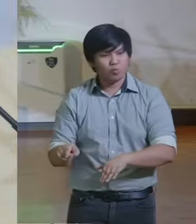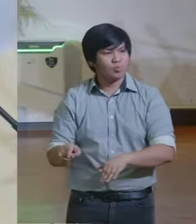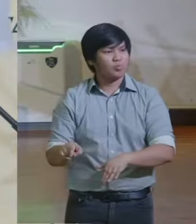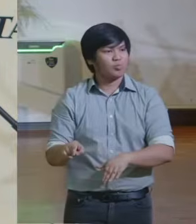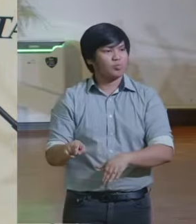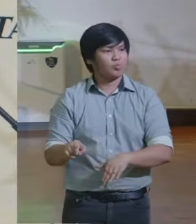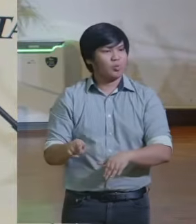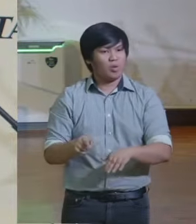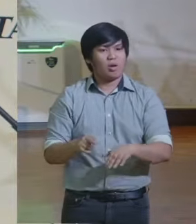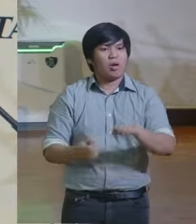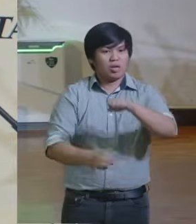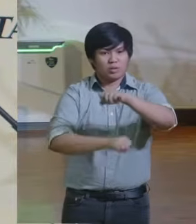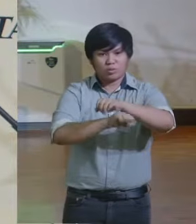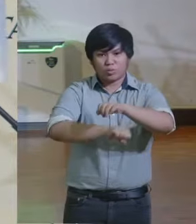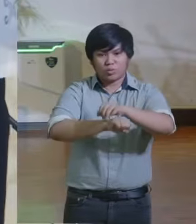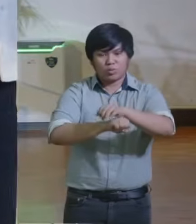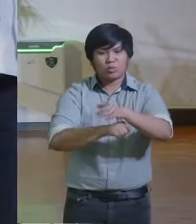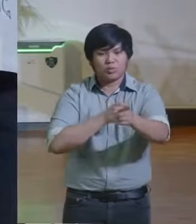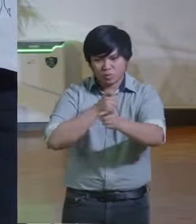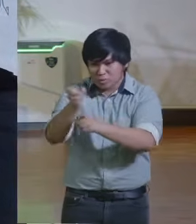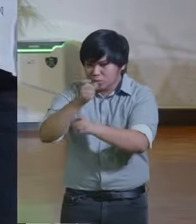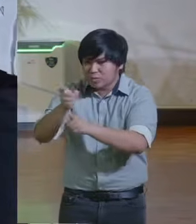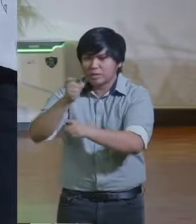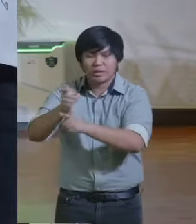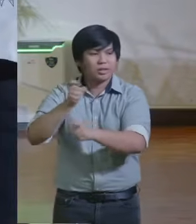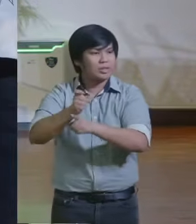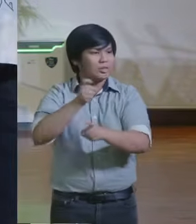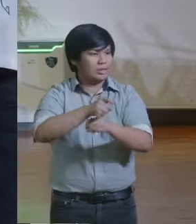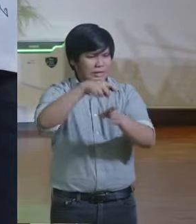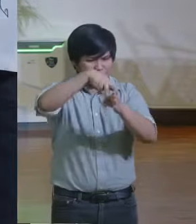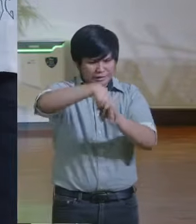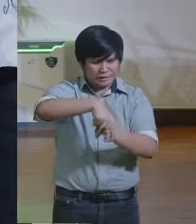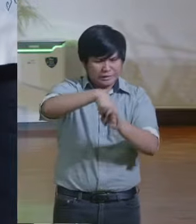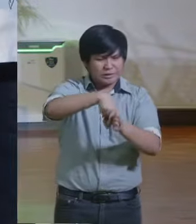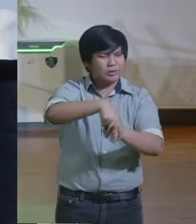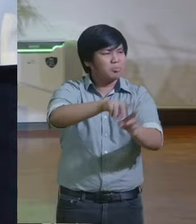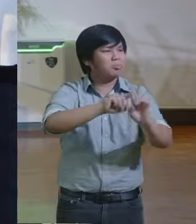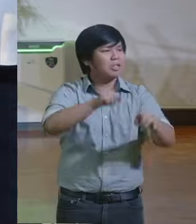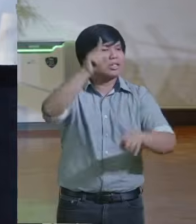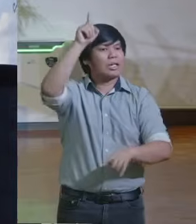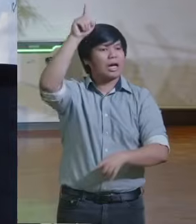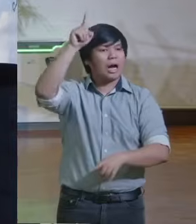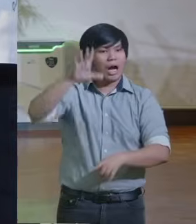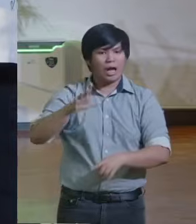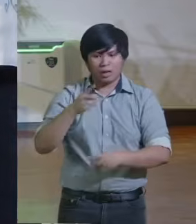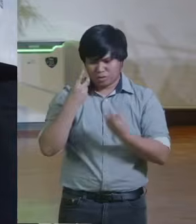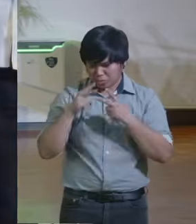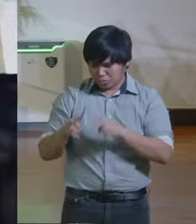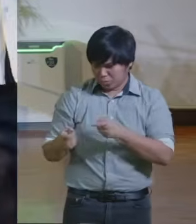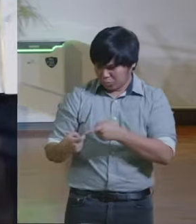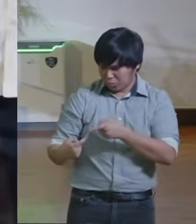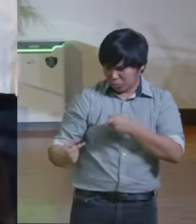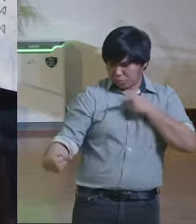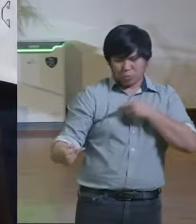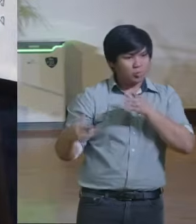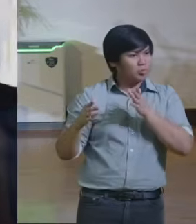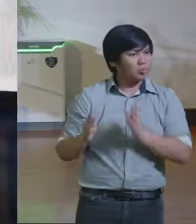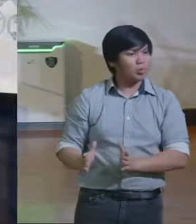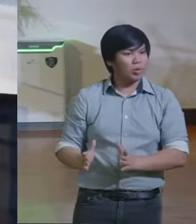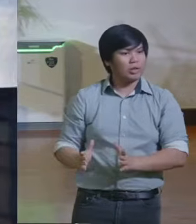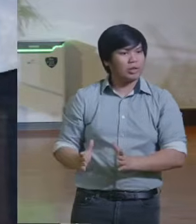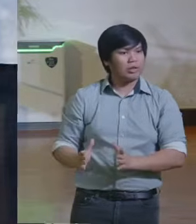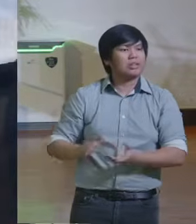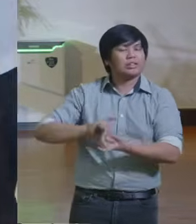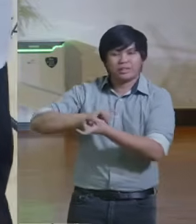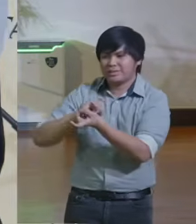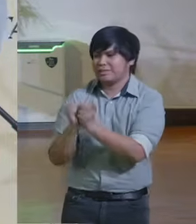isang persecutor of the church, isang kalaban ng Diyos. Sa isang iglap mata,